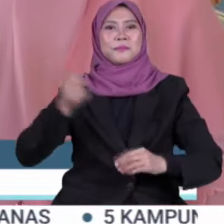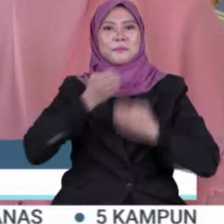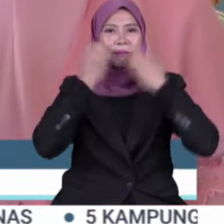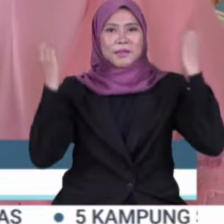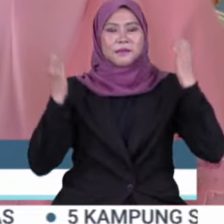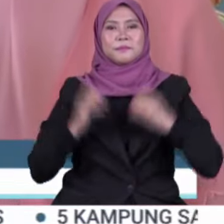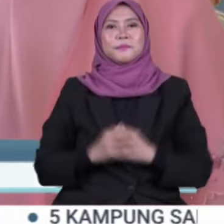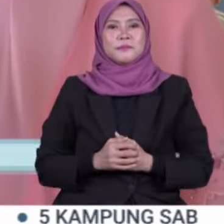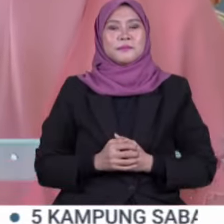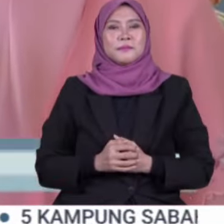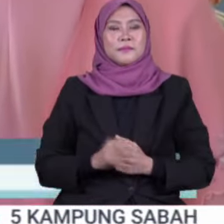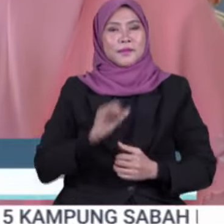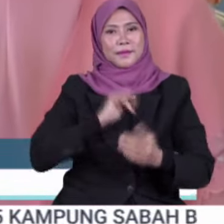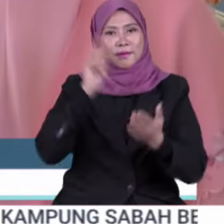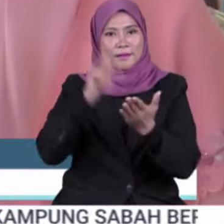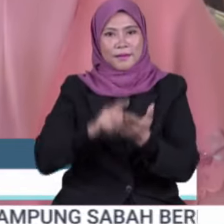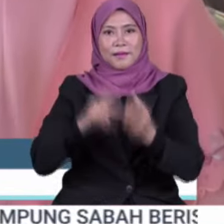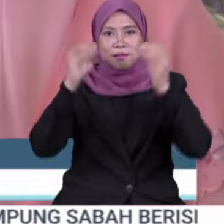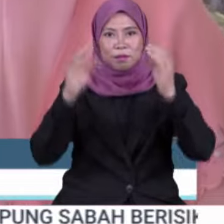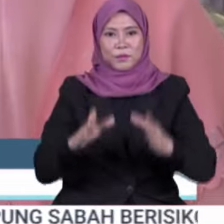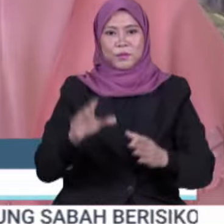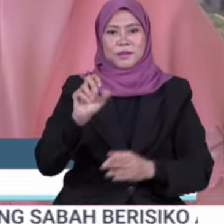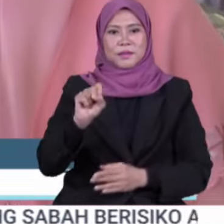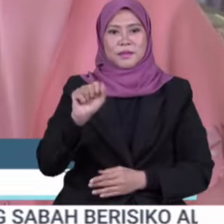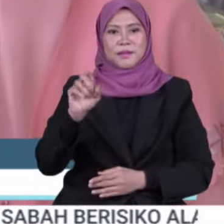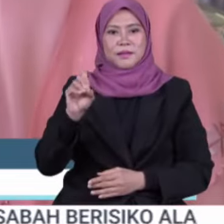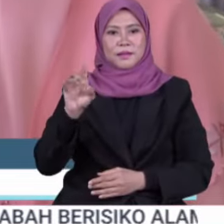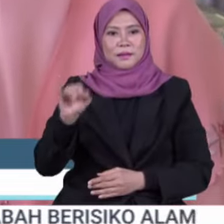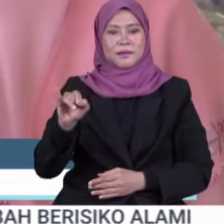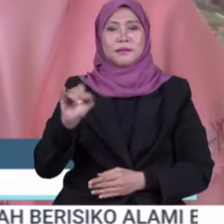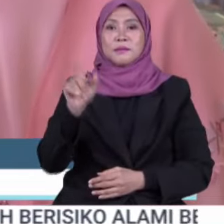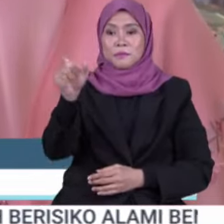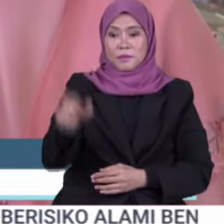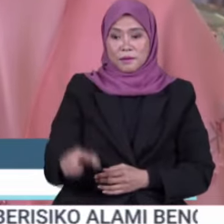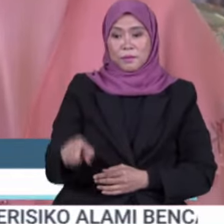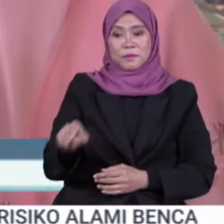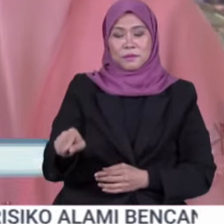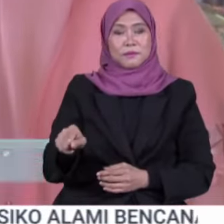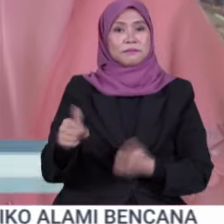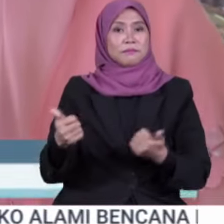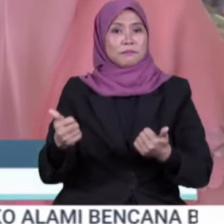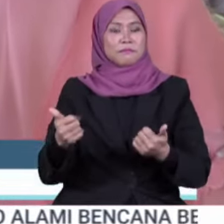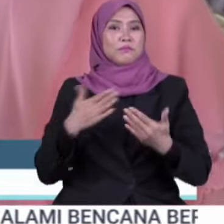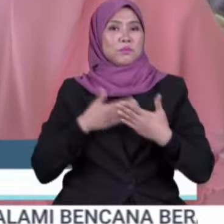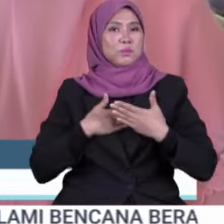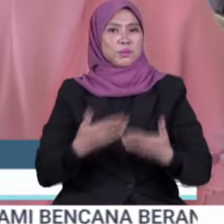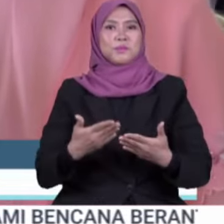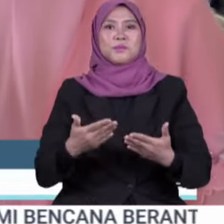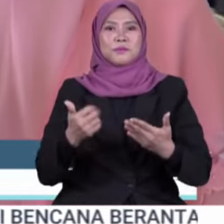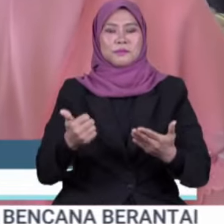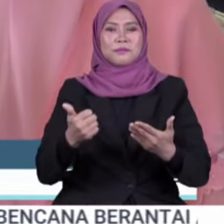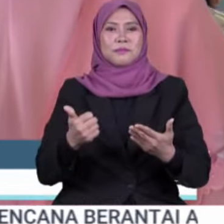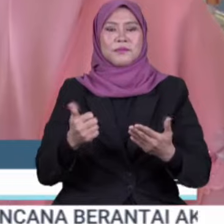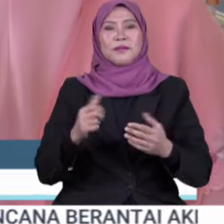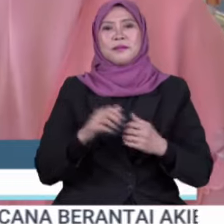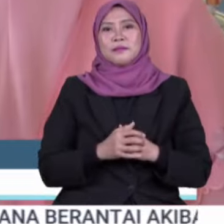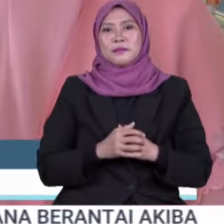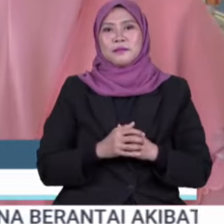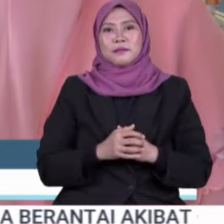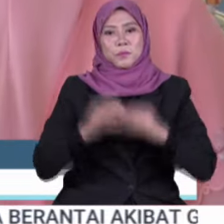saya mengenali Cikgu Sadli, saya nampak beliau seorang yang amat berwibawa lah. Dia